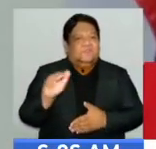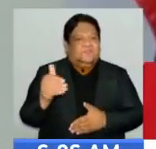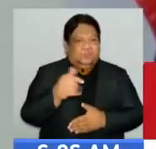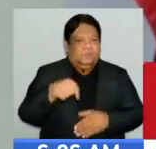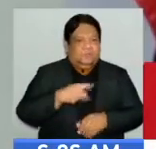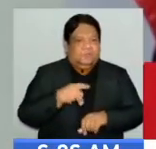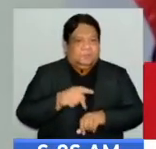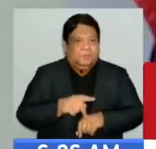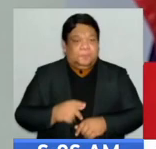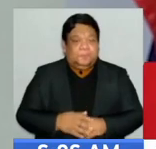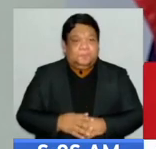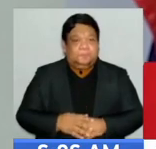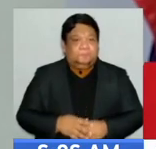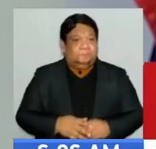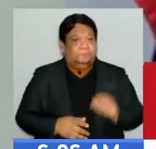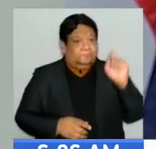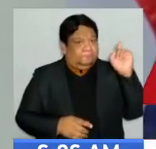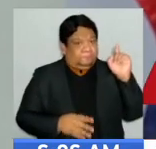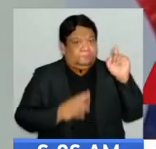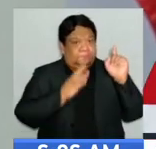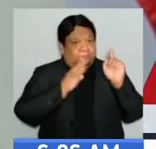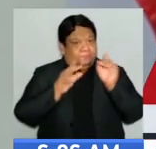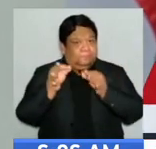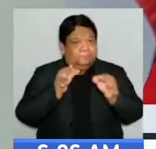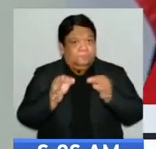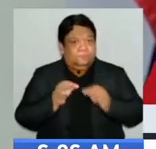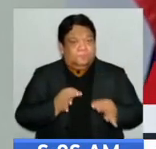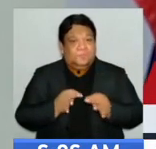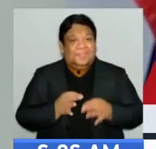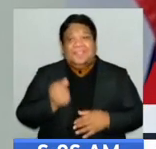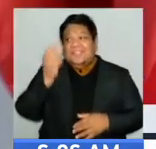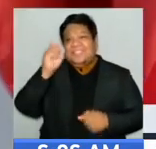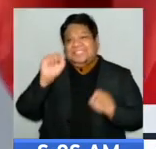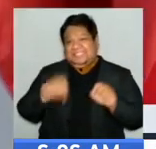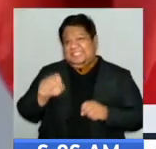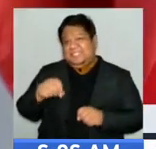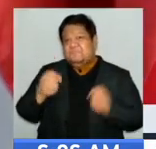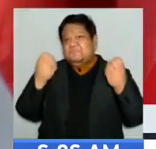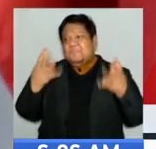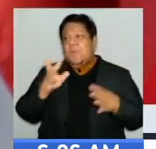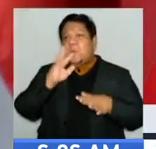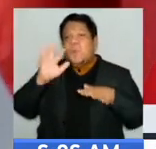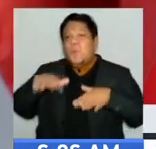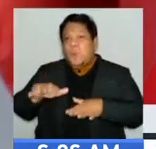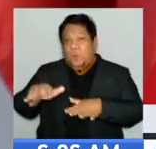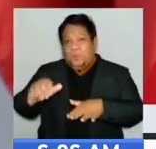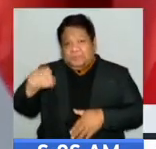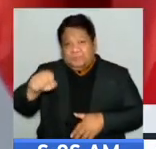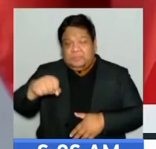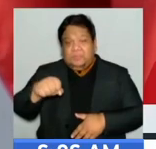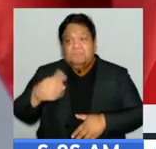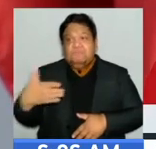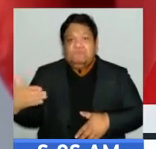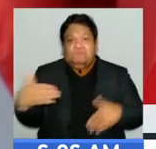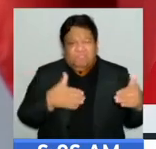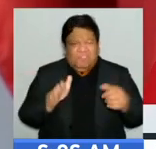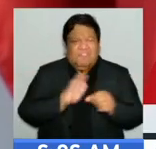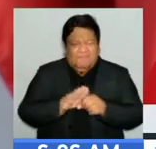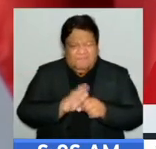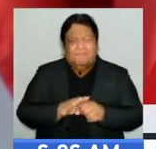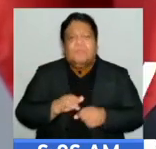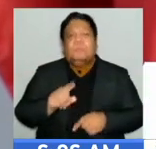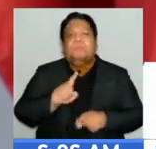pangisdaan kailangan natin siyang ah sustenableng mapangasiwaan para masiguro natin na yyung ating fish tax sa